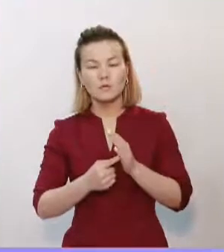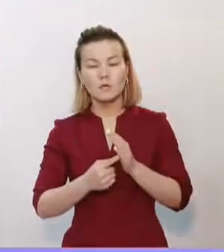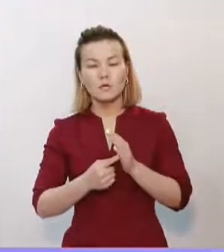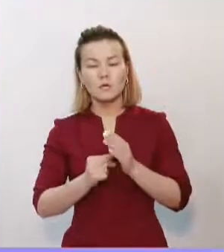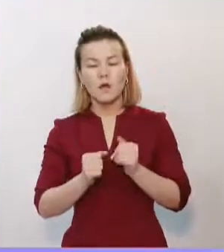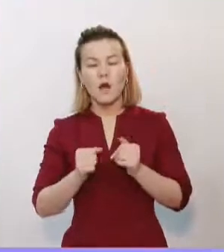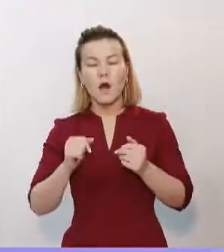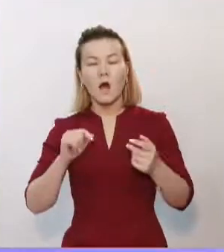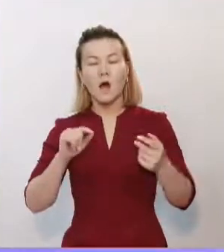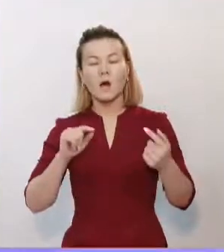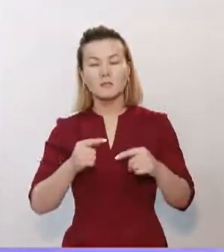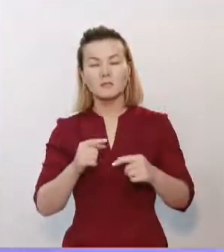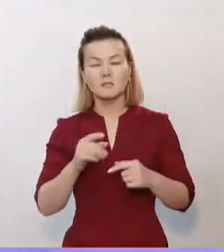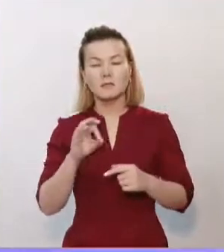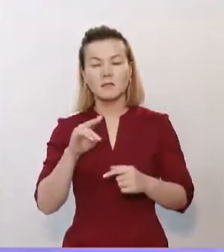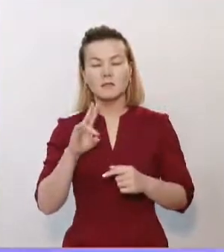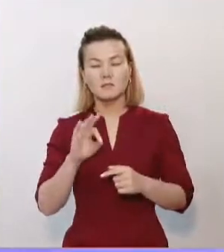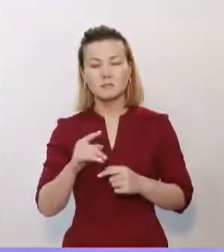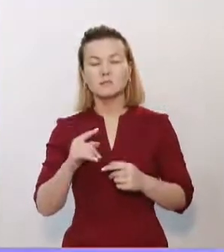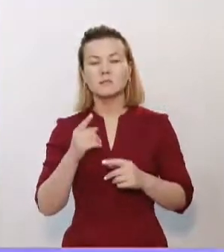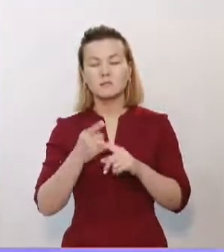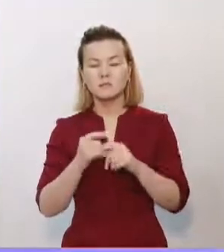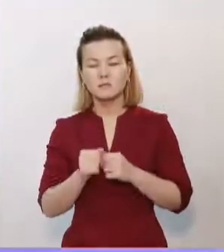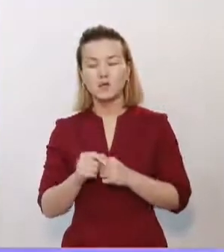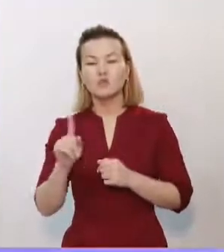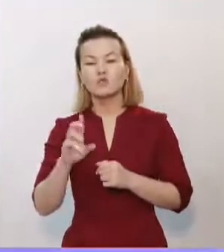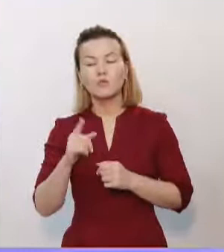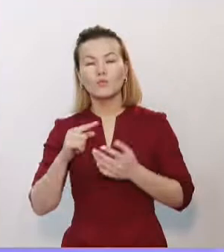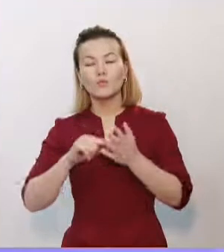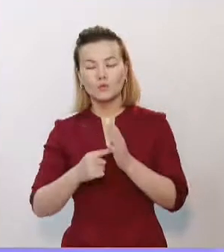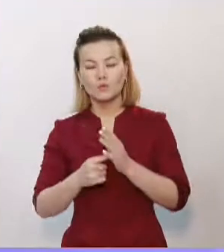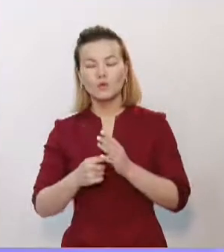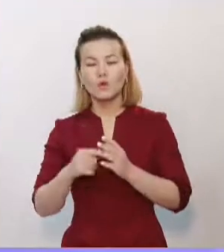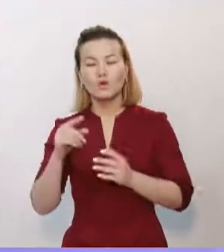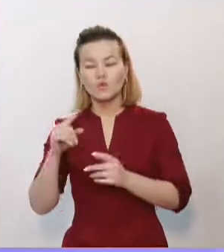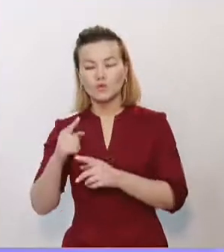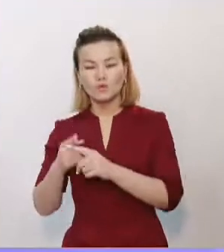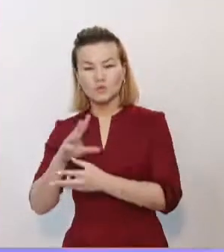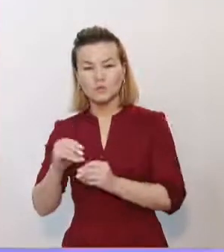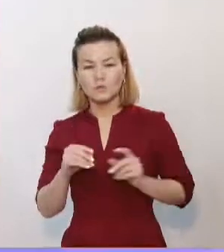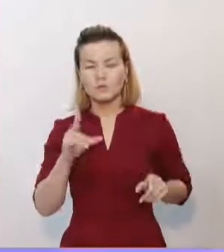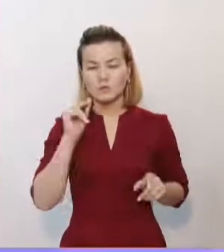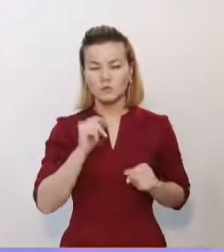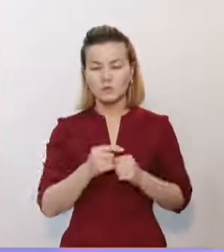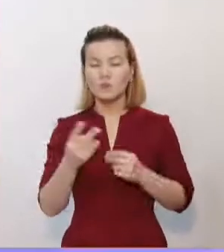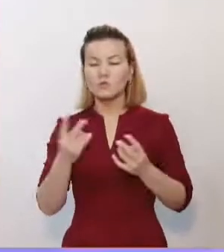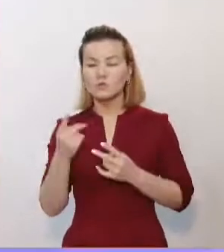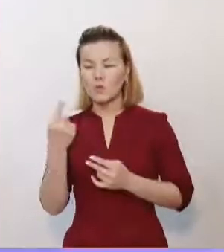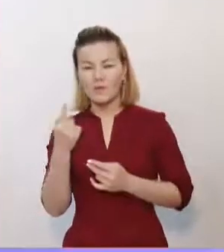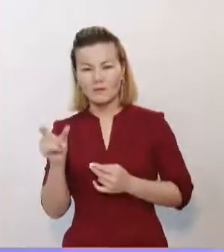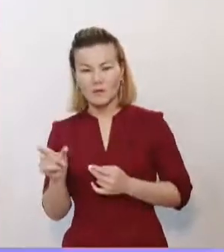относительно сложения. Чтобы умножить сумму на число, можно первое слагаемое умножить на